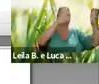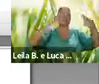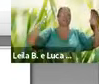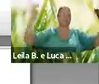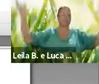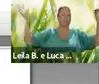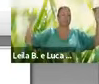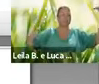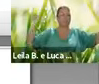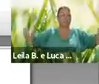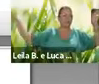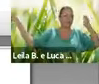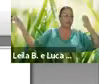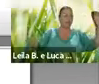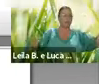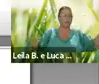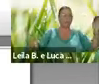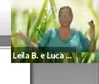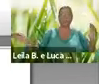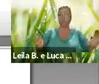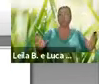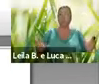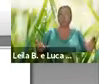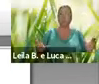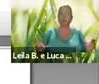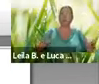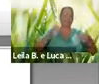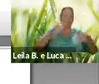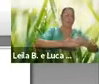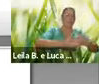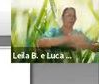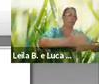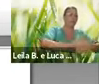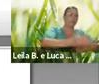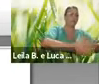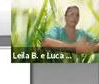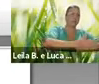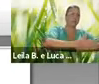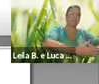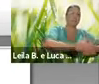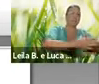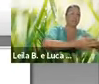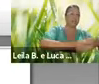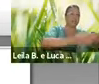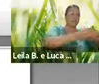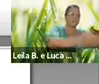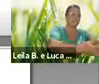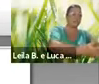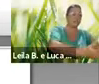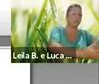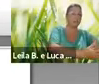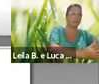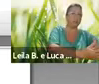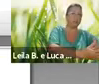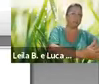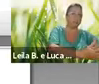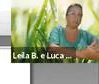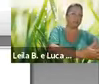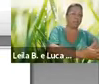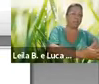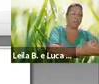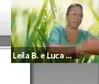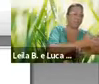che riceveva dai veri medium di tutto il mondo, poi catalogava e prendeva l'essenza di quello che